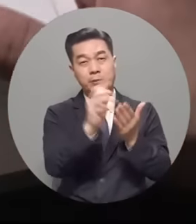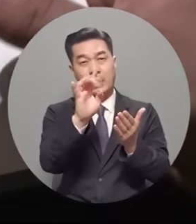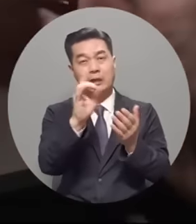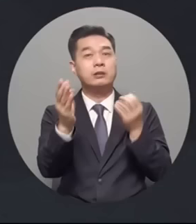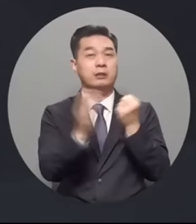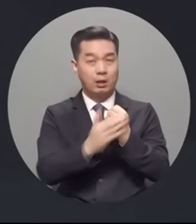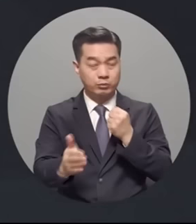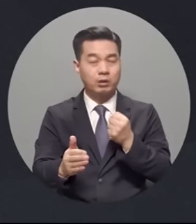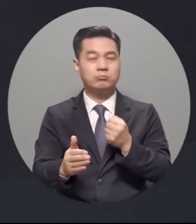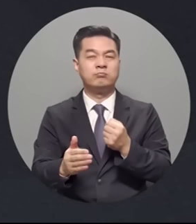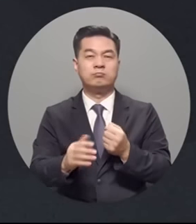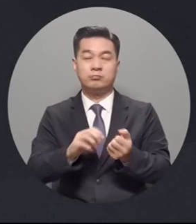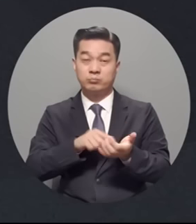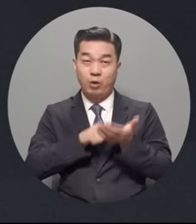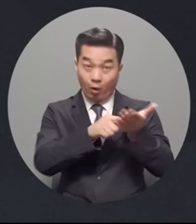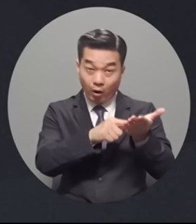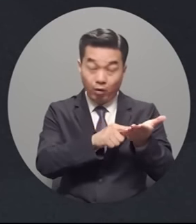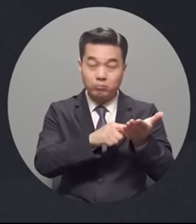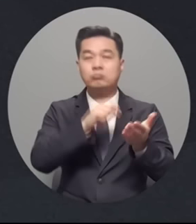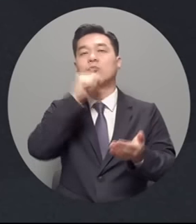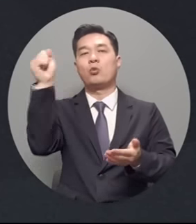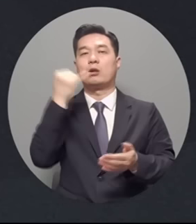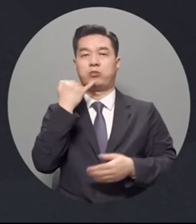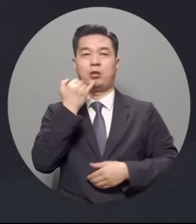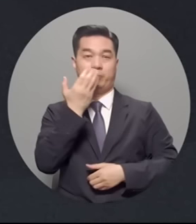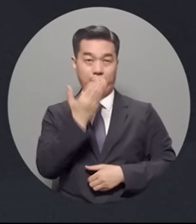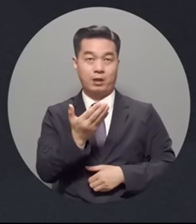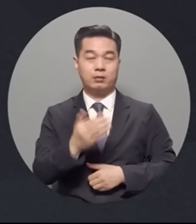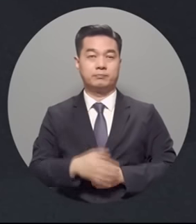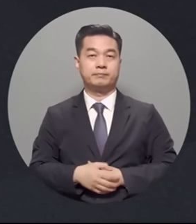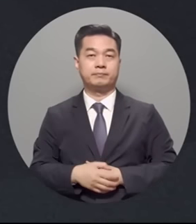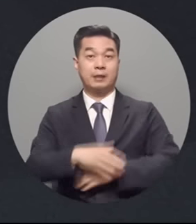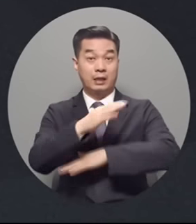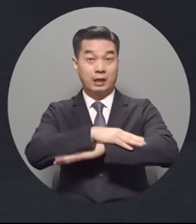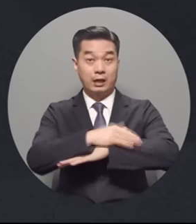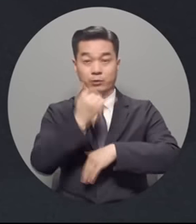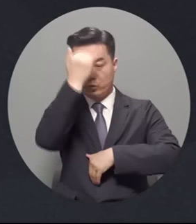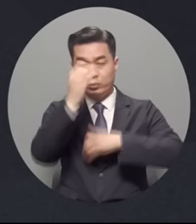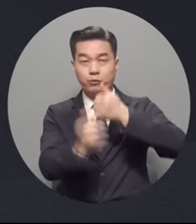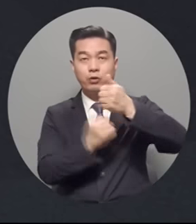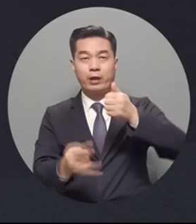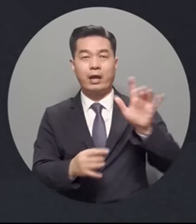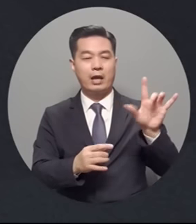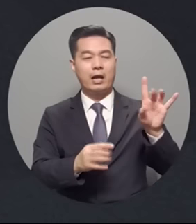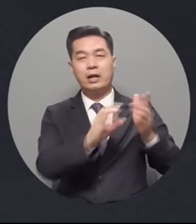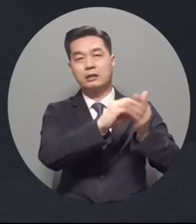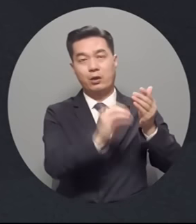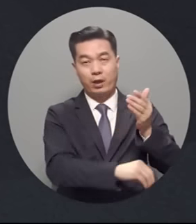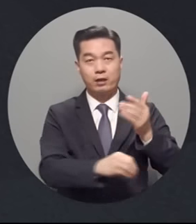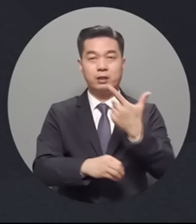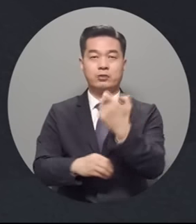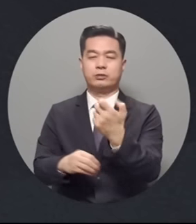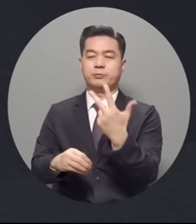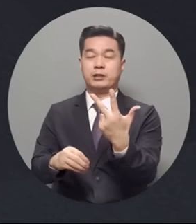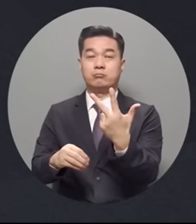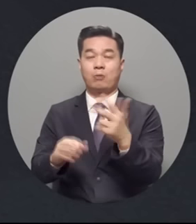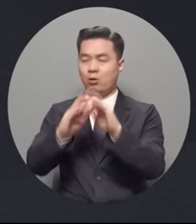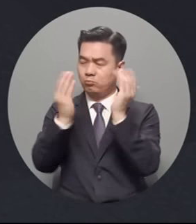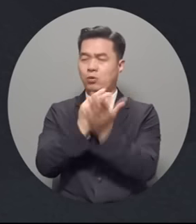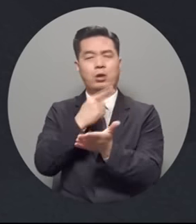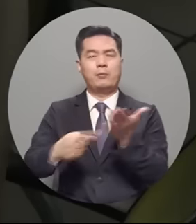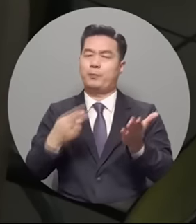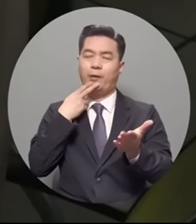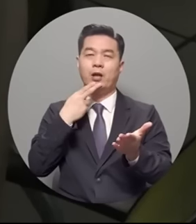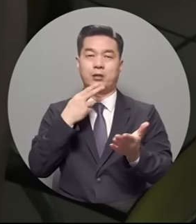통과했습니다. 결국 간행물 윤리위는 심의한 도서 중 한 권을 제외한 67권을 무해하다고